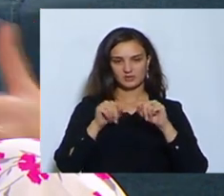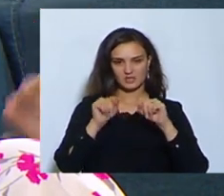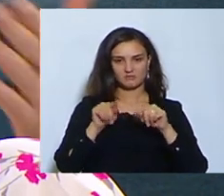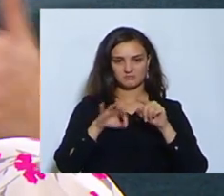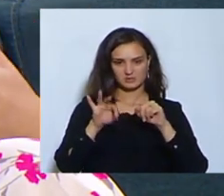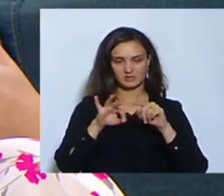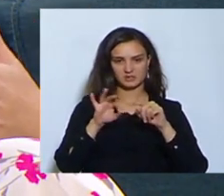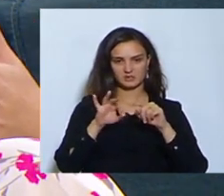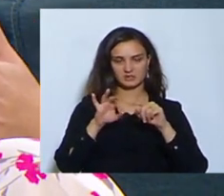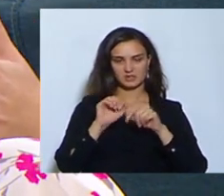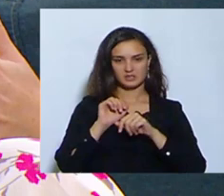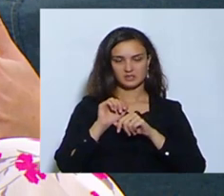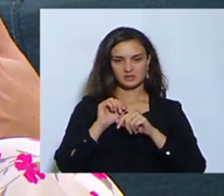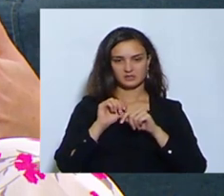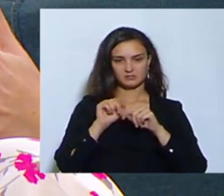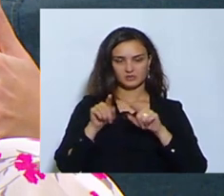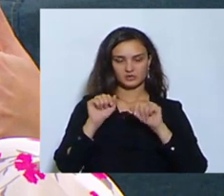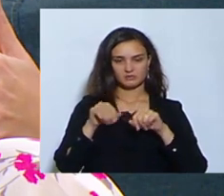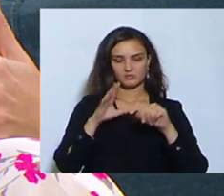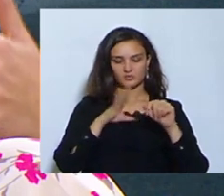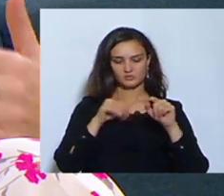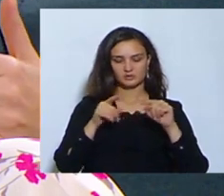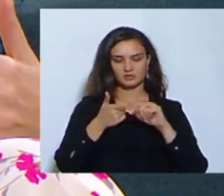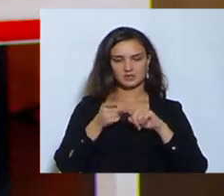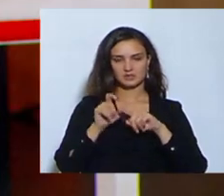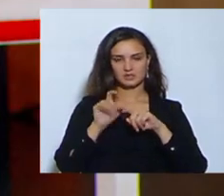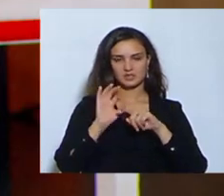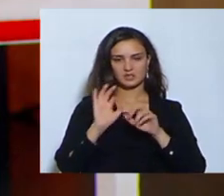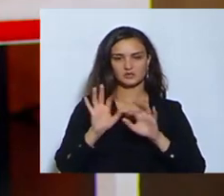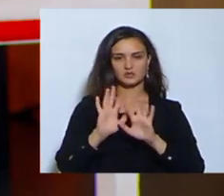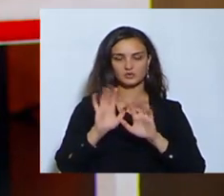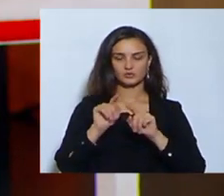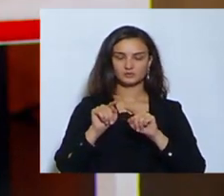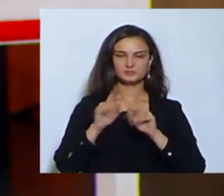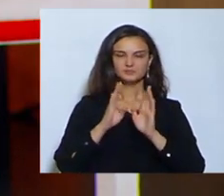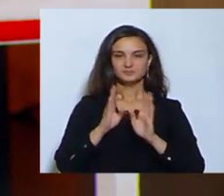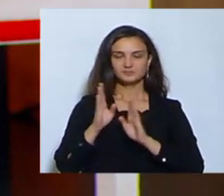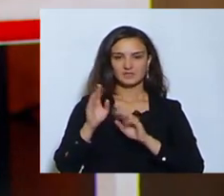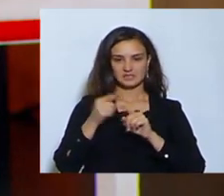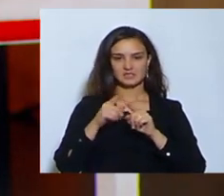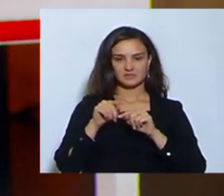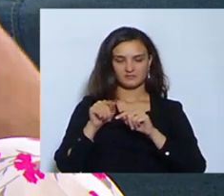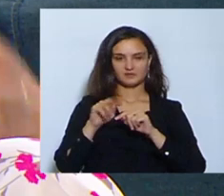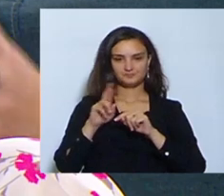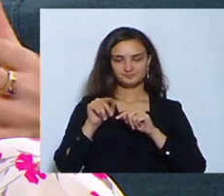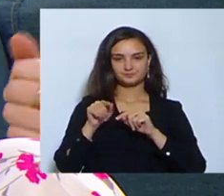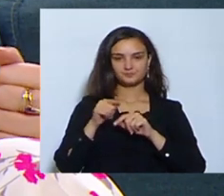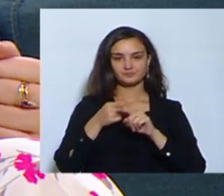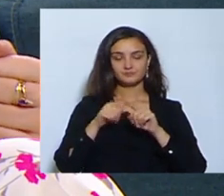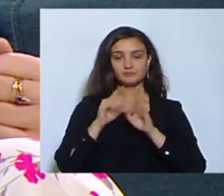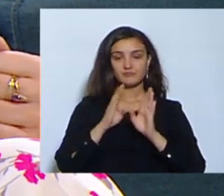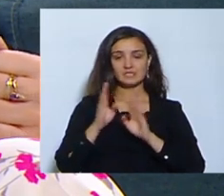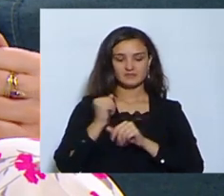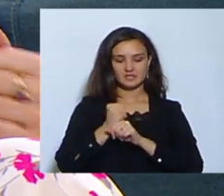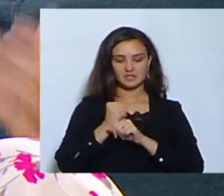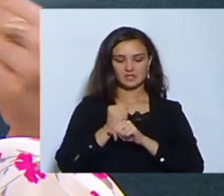ამის დასაკომპენსირებლად შეიძლება მას ჰქონდეს ძალიან არაჯანსაღი ქცევითი პატერნები, ანუ განახორციელოს ესეთი